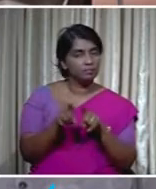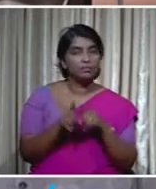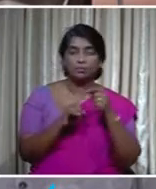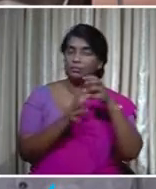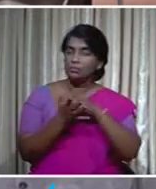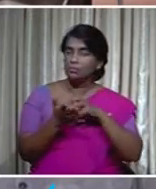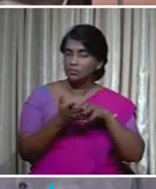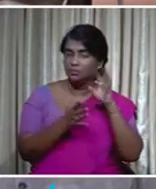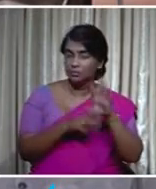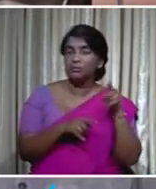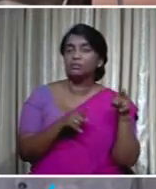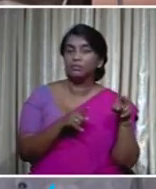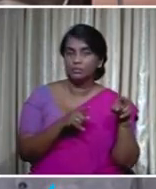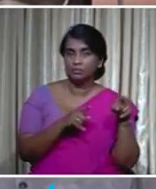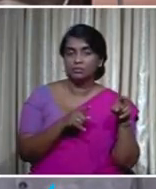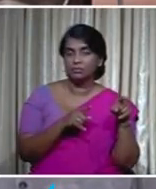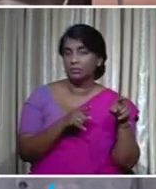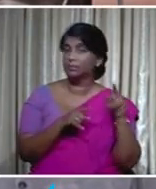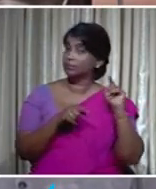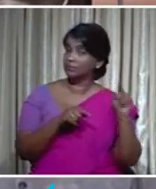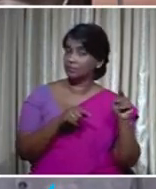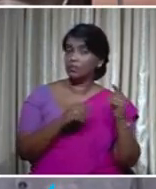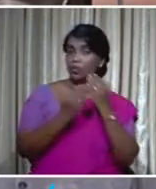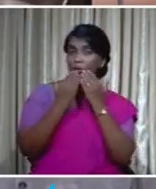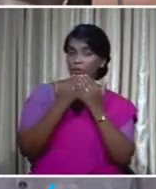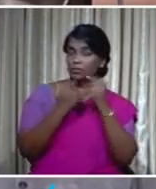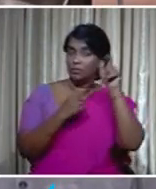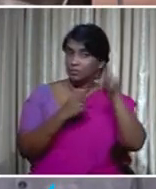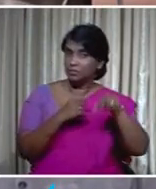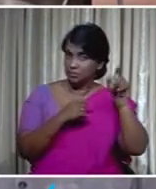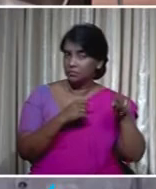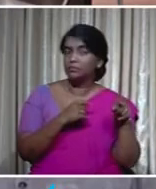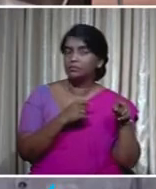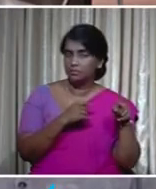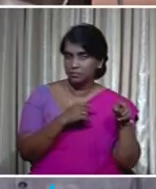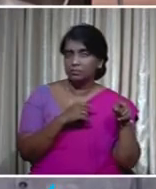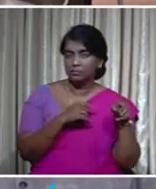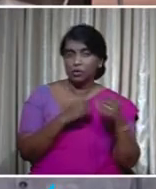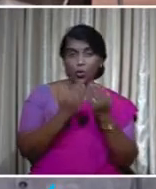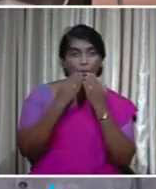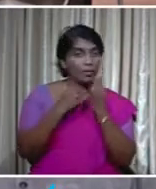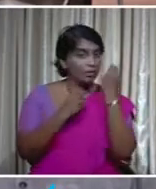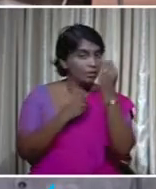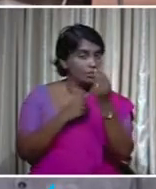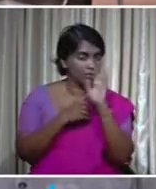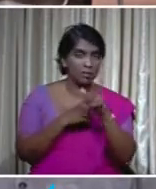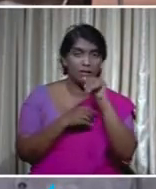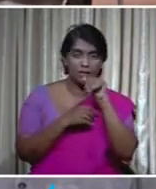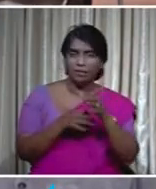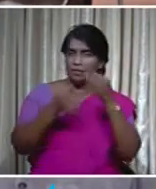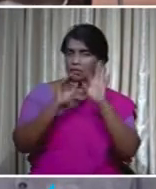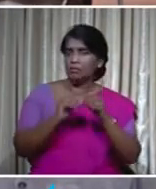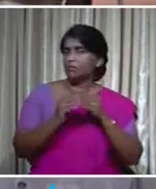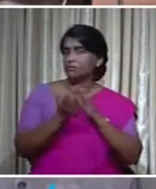இருக்கின்ற ஆலோசனை வழிகாட்டல் என்பது மிகப்பெரிய அளவிலே பின்நிலையிலேயே இருக்கின்றது. குறிப்பாக தேசிய பாடசாலை விடயத்தில்